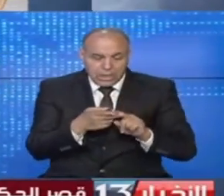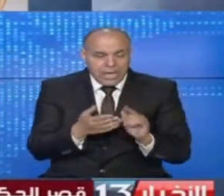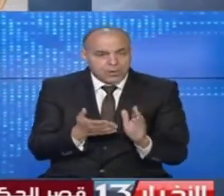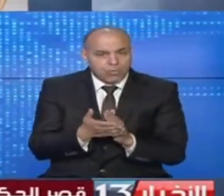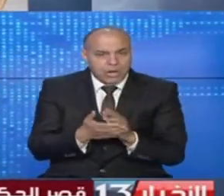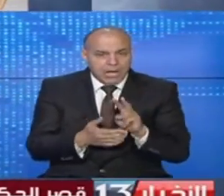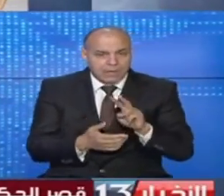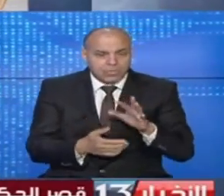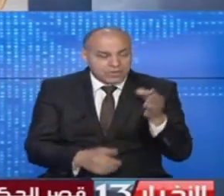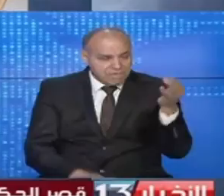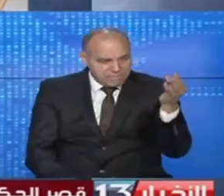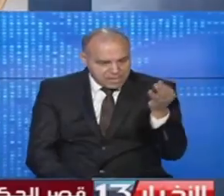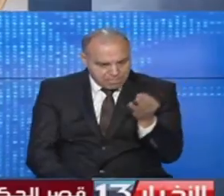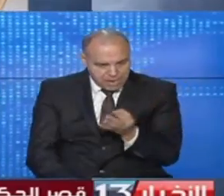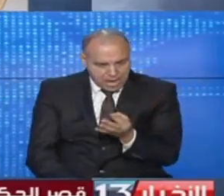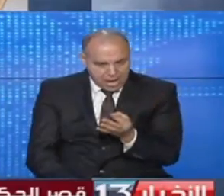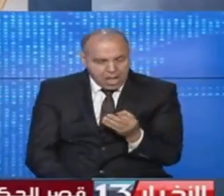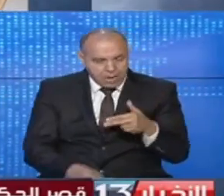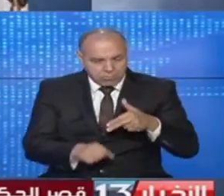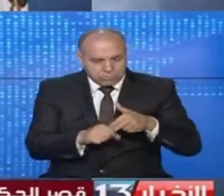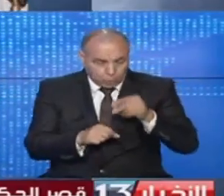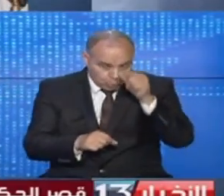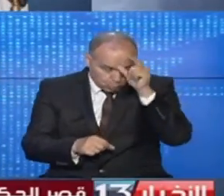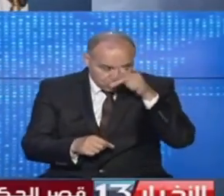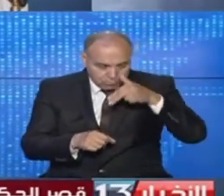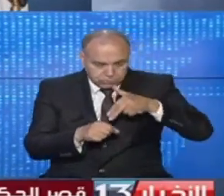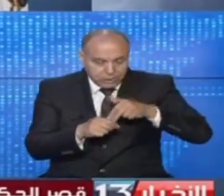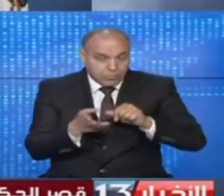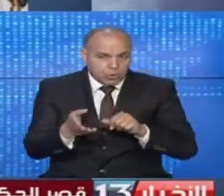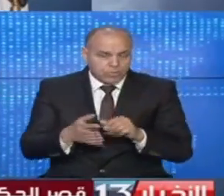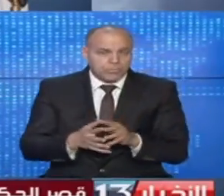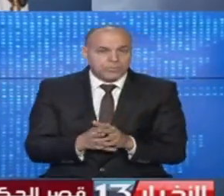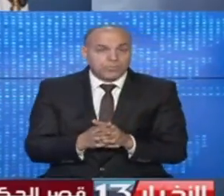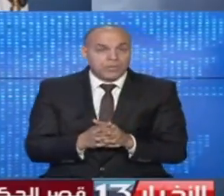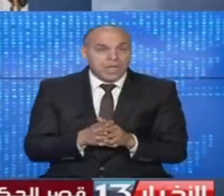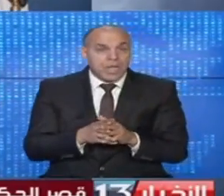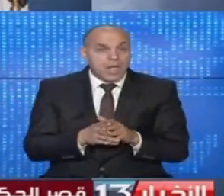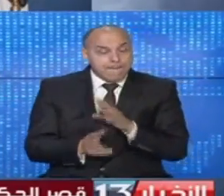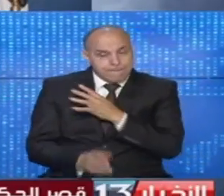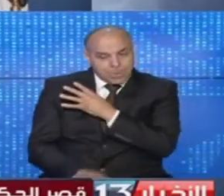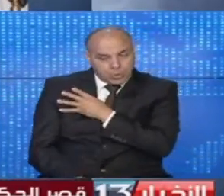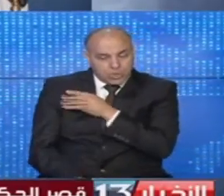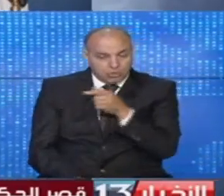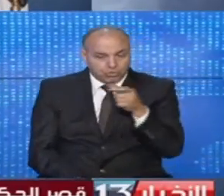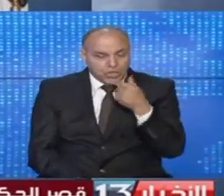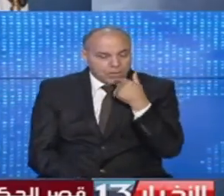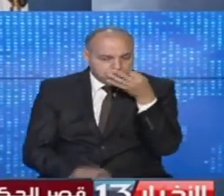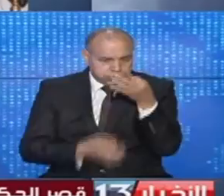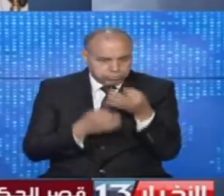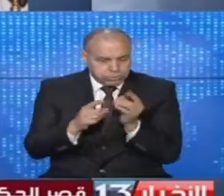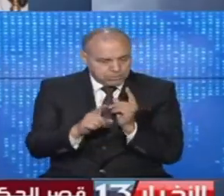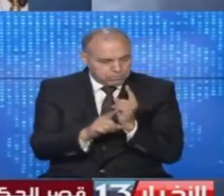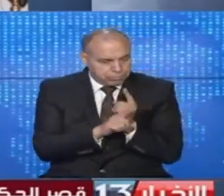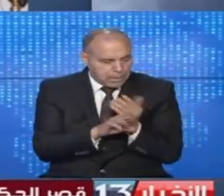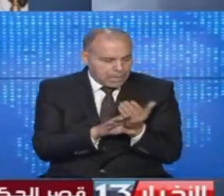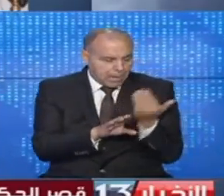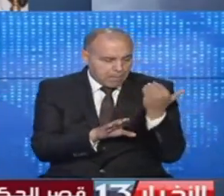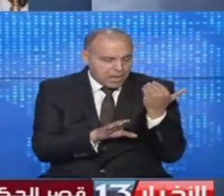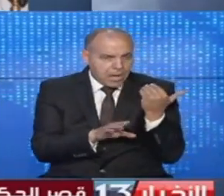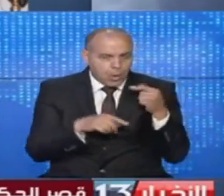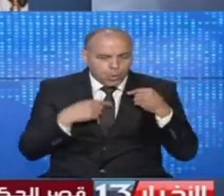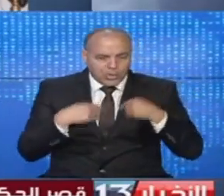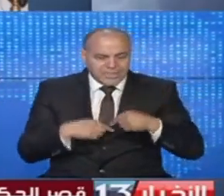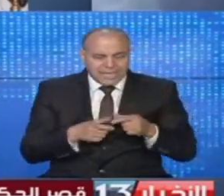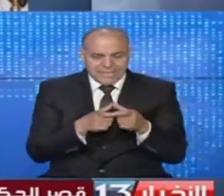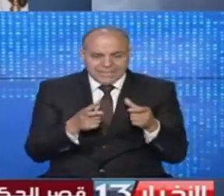وتوفر 25% من الإنتاج الوطني للمحروقات. وكان وفد عن الشركة صرح خلال لقاء سابق في